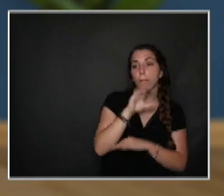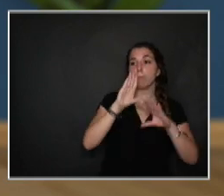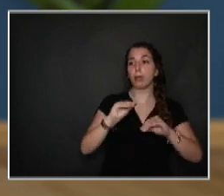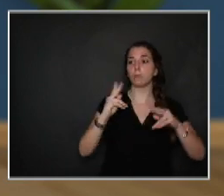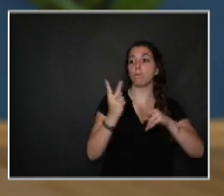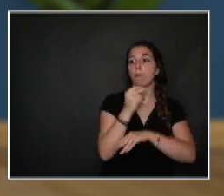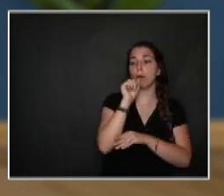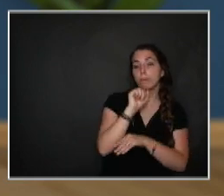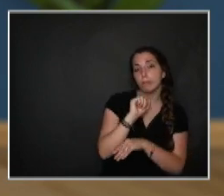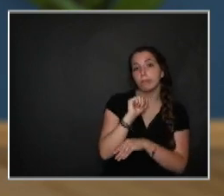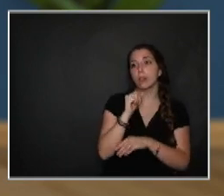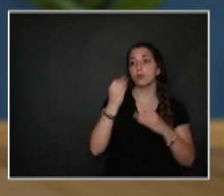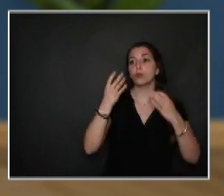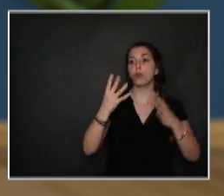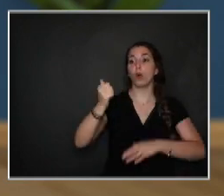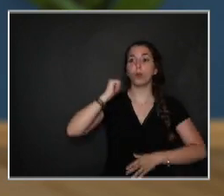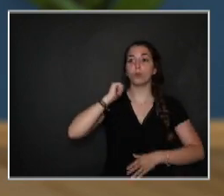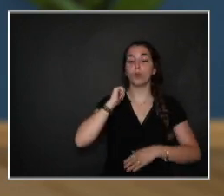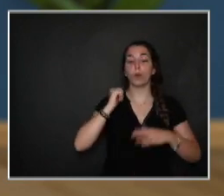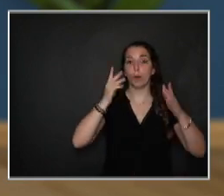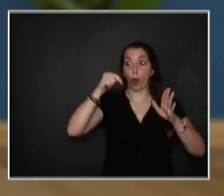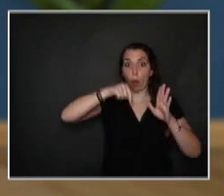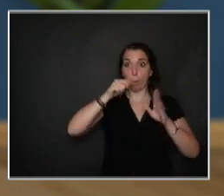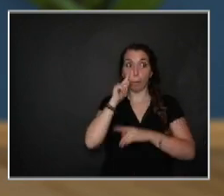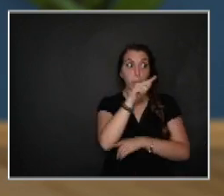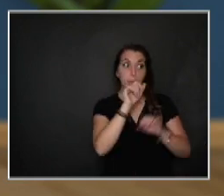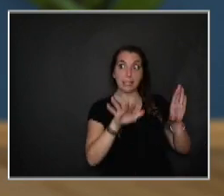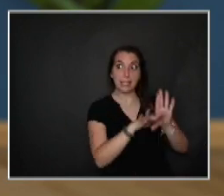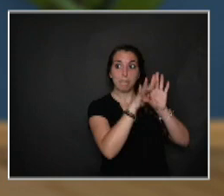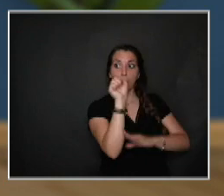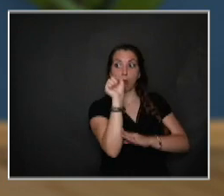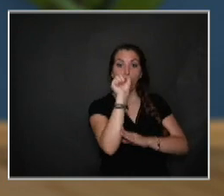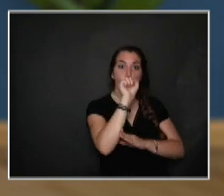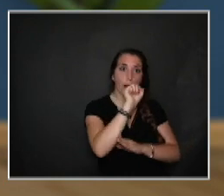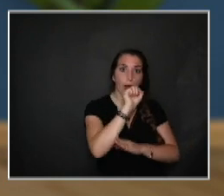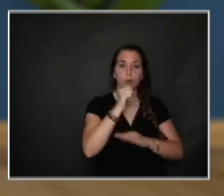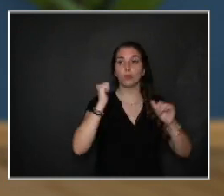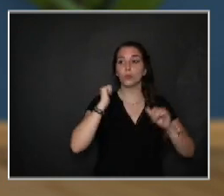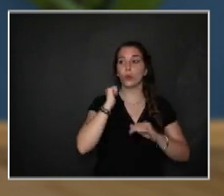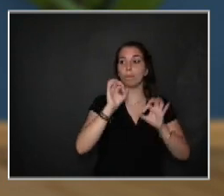ce qu'on appelle une déviation du bas du dos en baïonnette. On voit comme une cassure